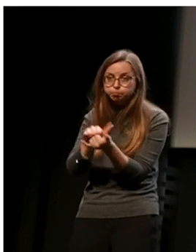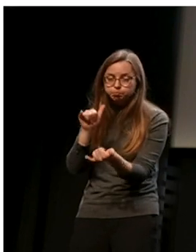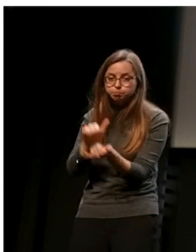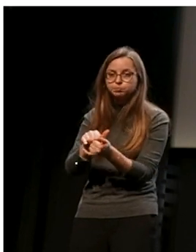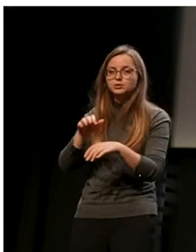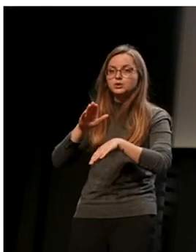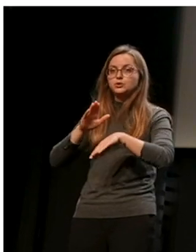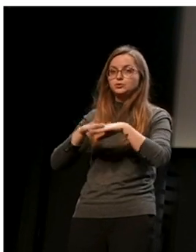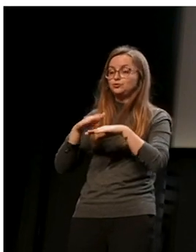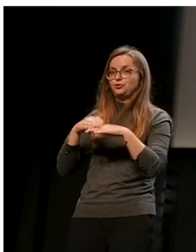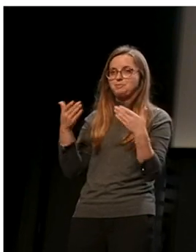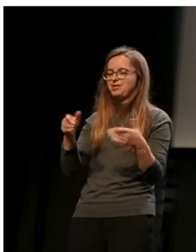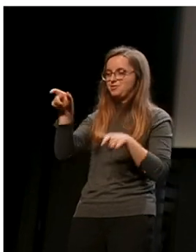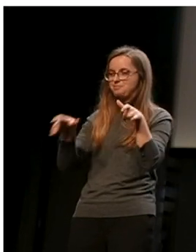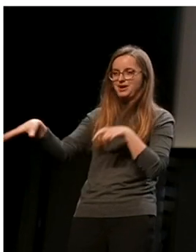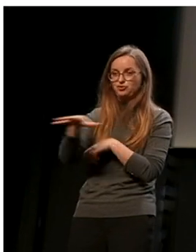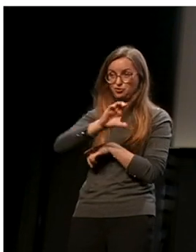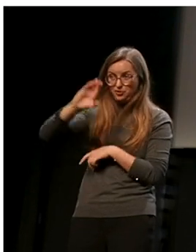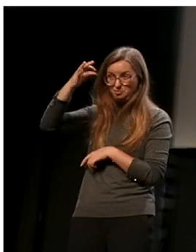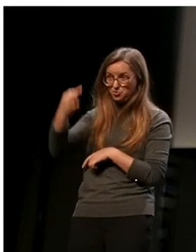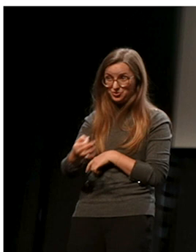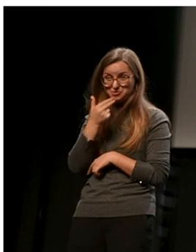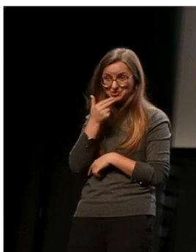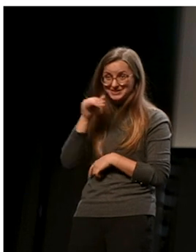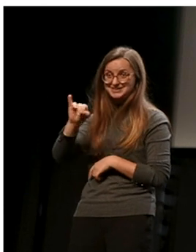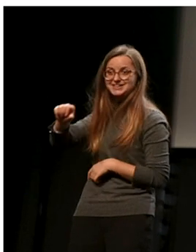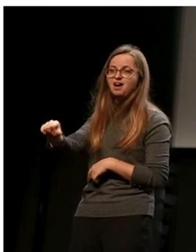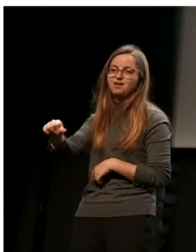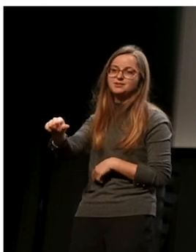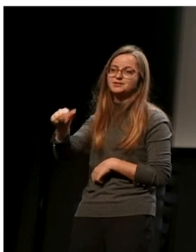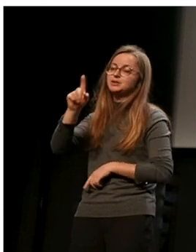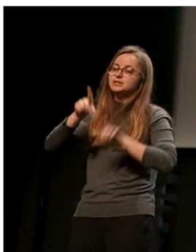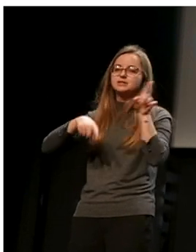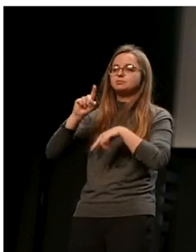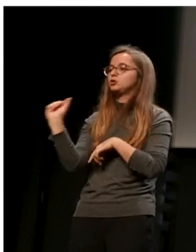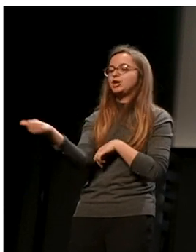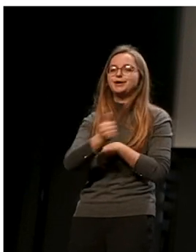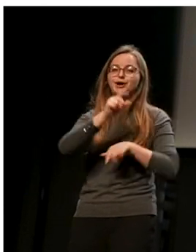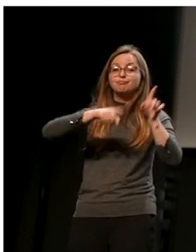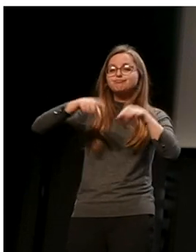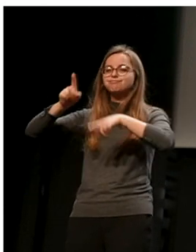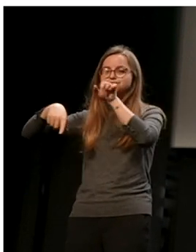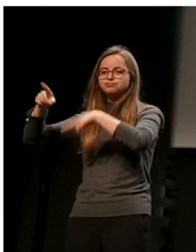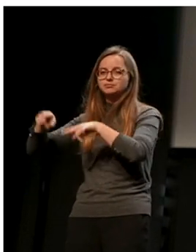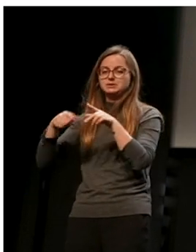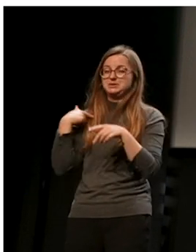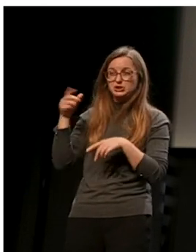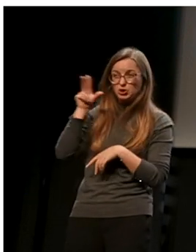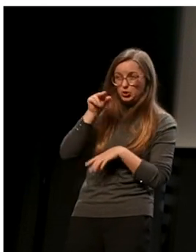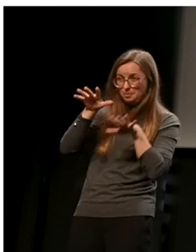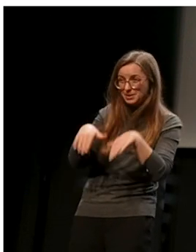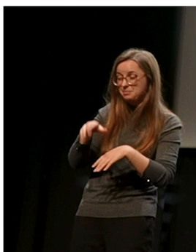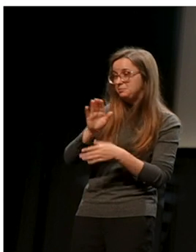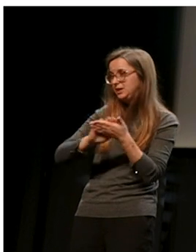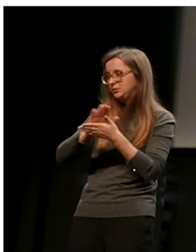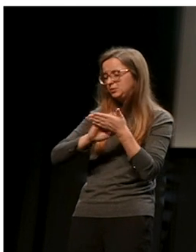semaine, 100% des étudiants l'utilisent. Alors, plus ou moins, hein, c'est-à-dire que c'est un outil. Je crois que ce que j'ai entendu, comme je vous entends mal, c'est ça, c'est-à-dire qu'ils le considèrent vraiment